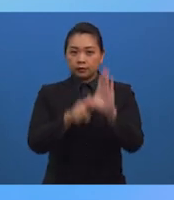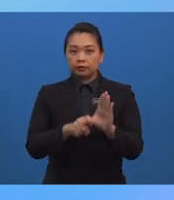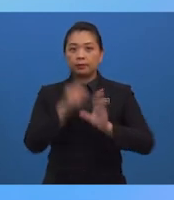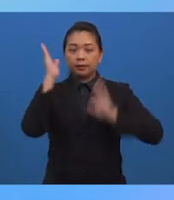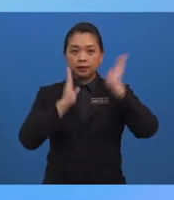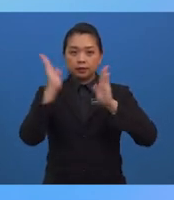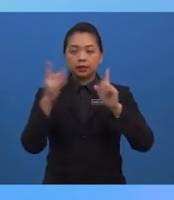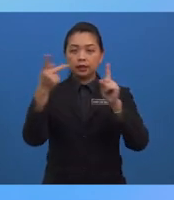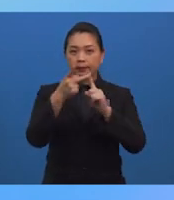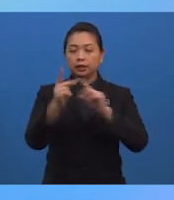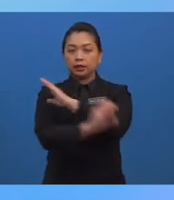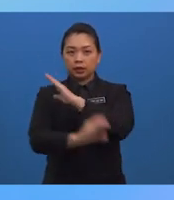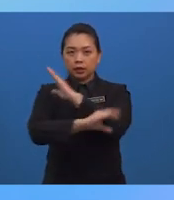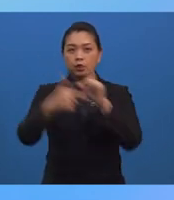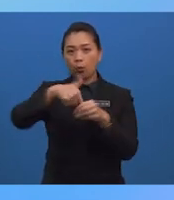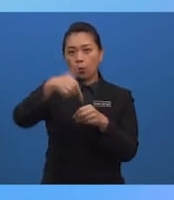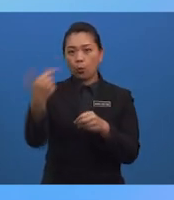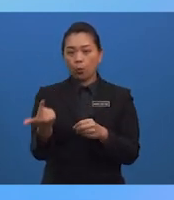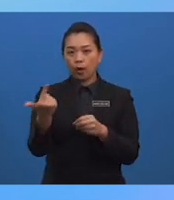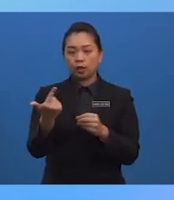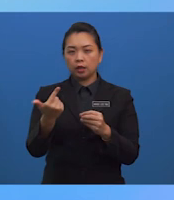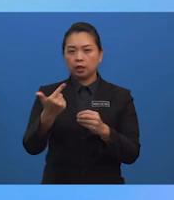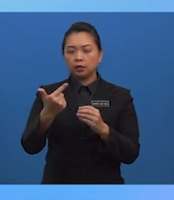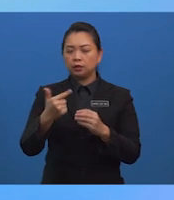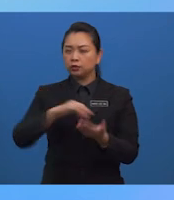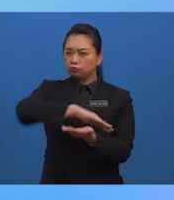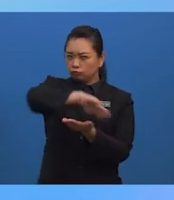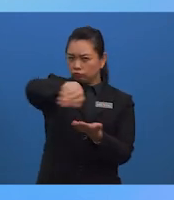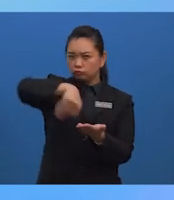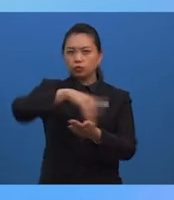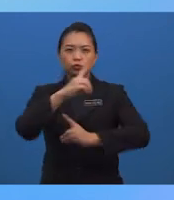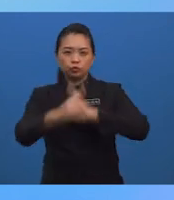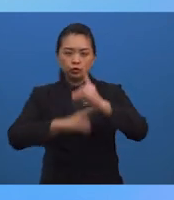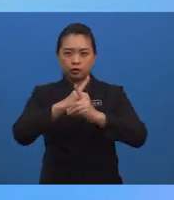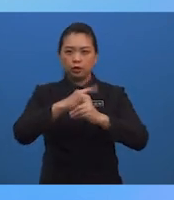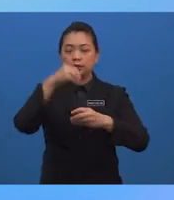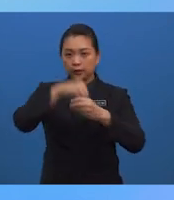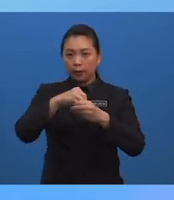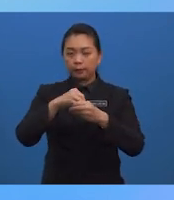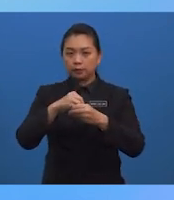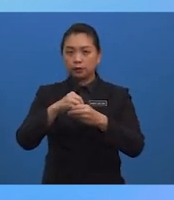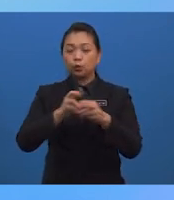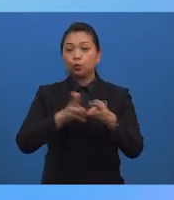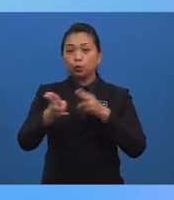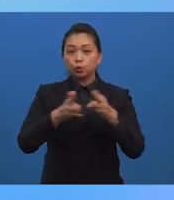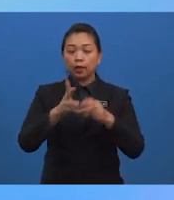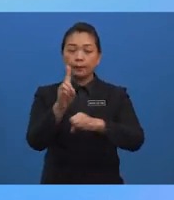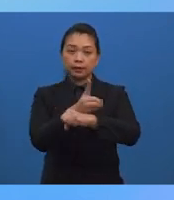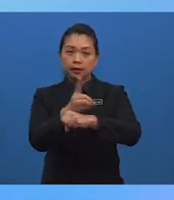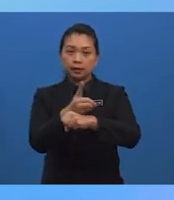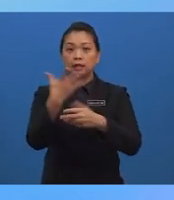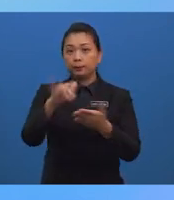Malaysia kepada negara-negara luar di seluruh dunia dalam urusan perdagangan dan seterusnya